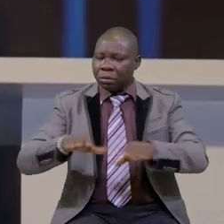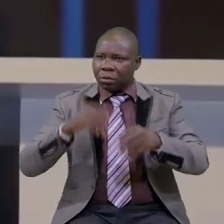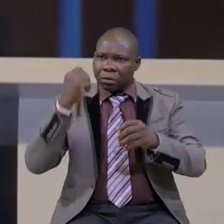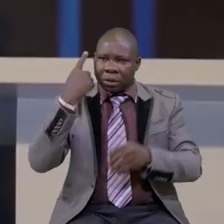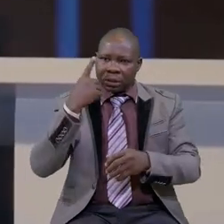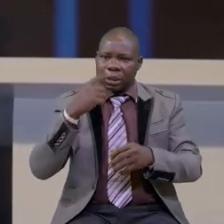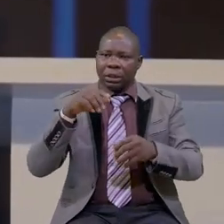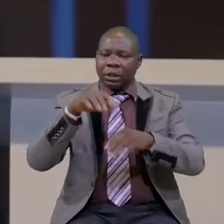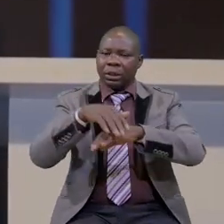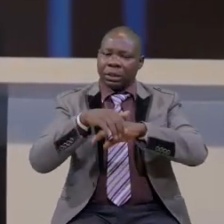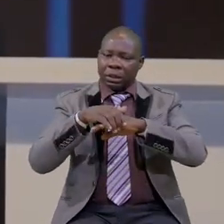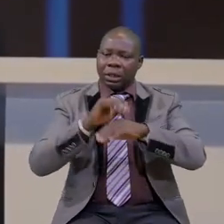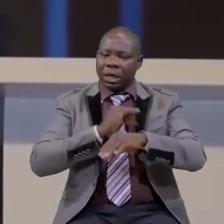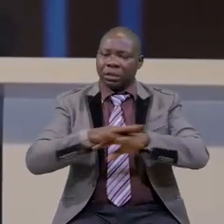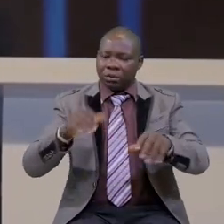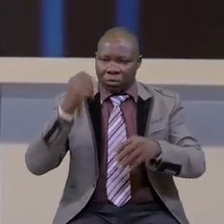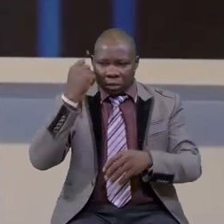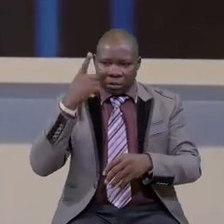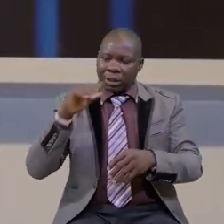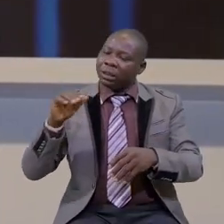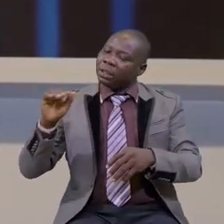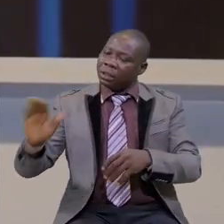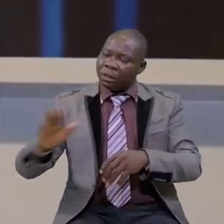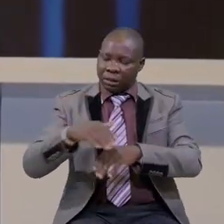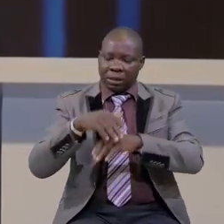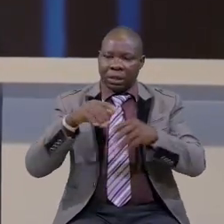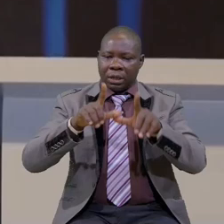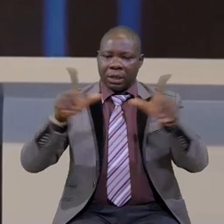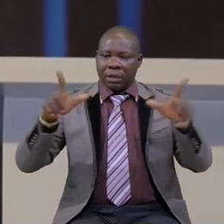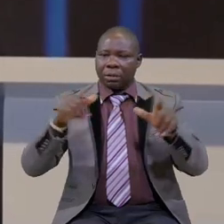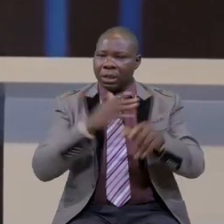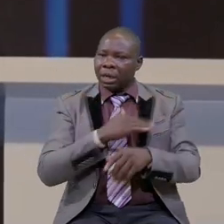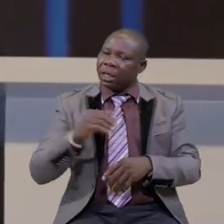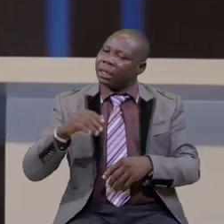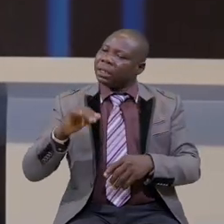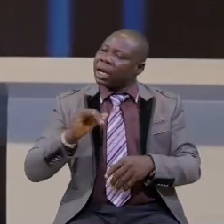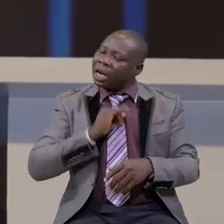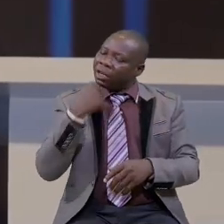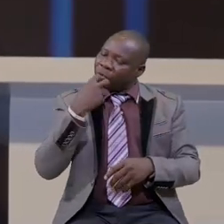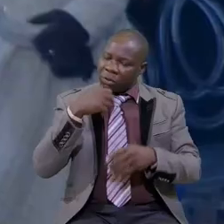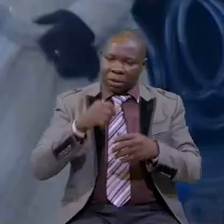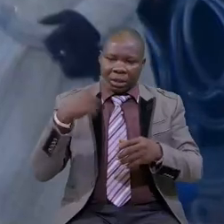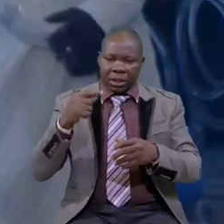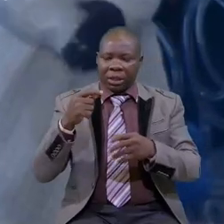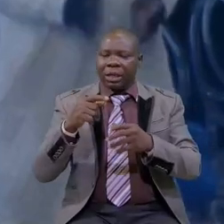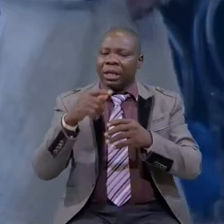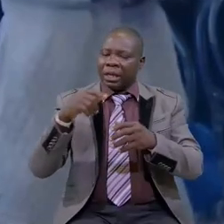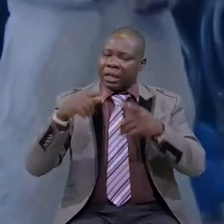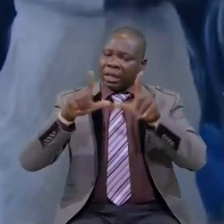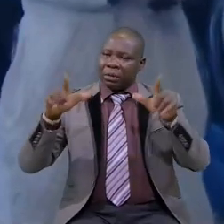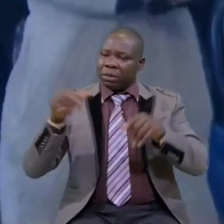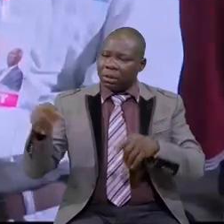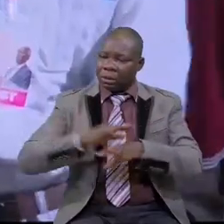j'ai parlé dans une langue qu'il n'a même pas compris. Je ne parlais pas au garçon, je parlais au Dieu qui comprend toutes les